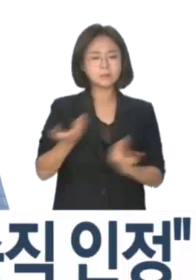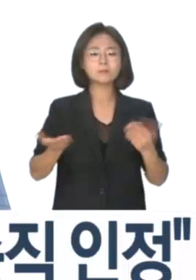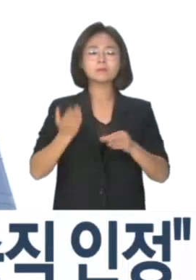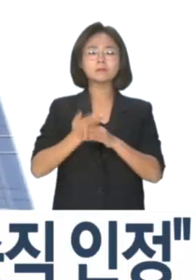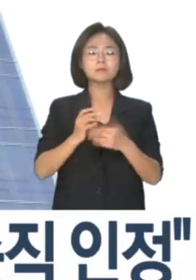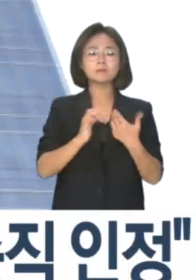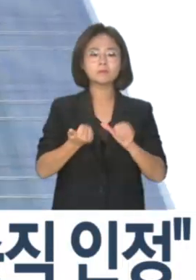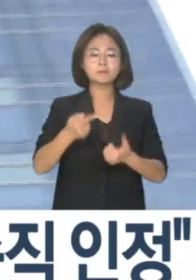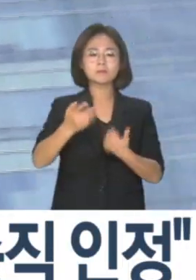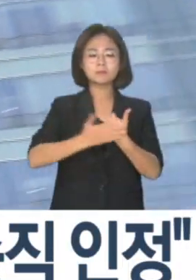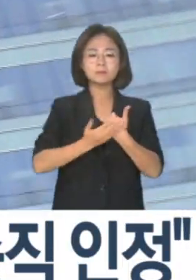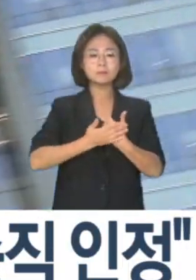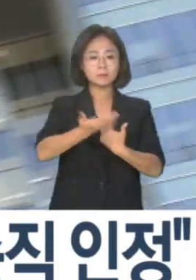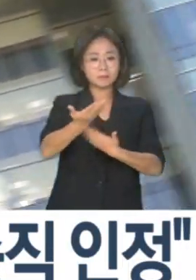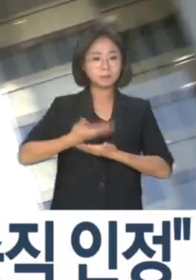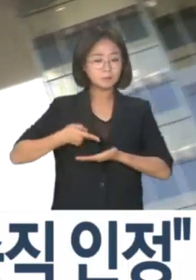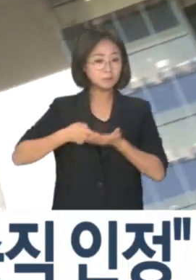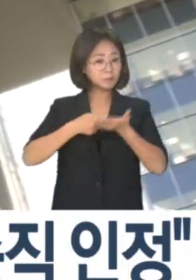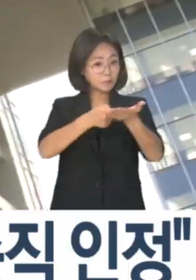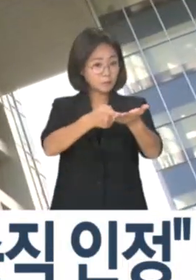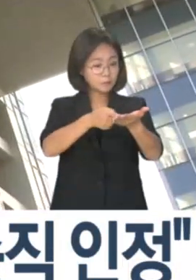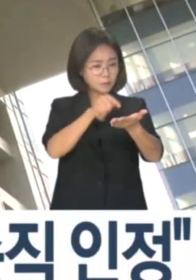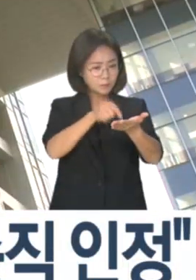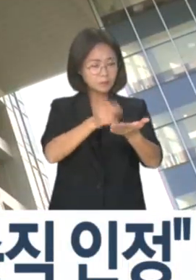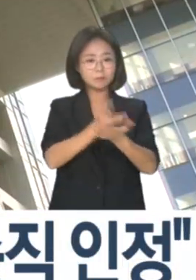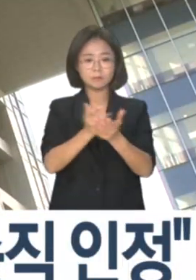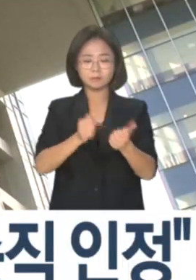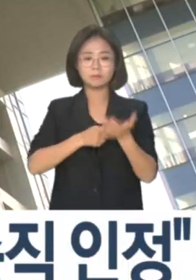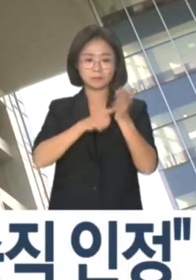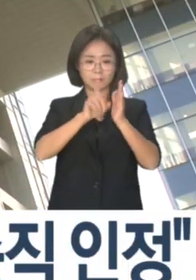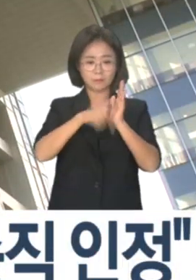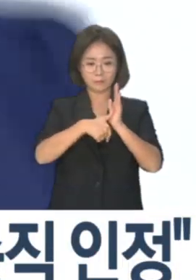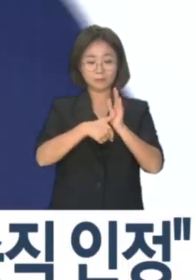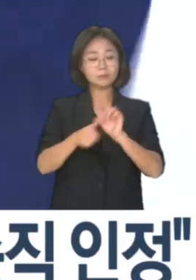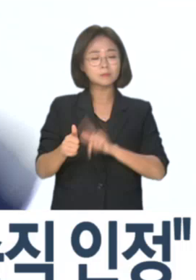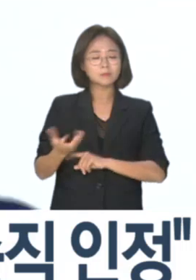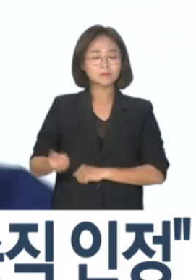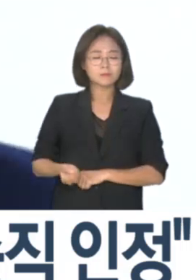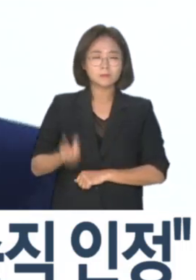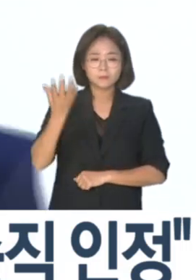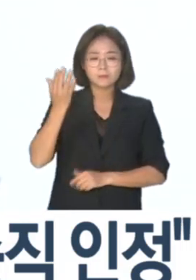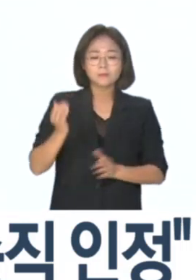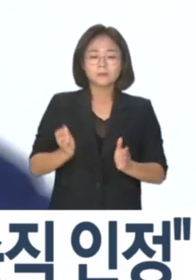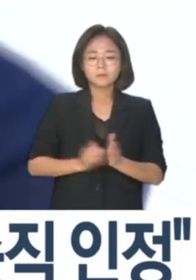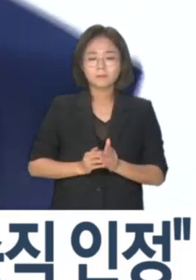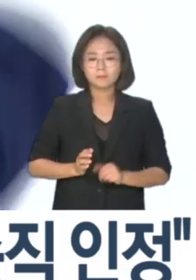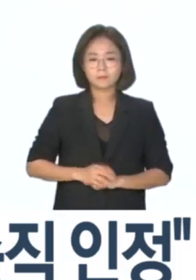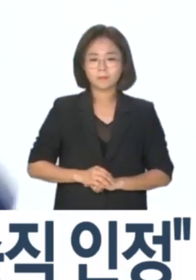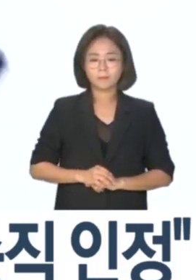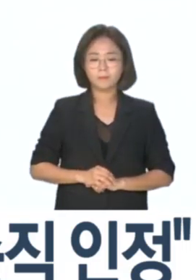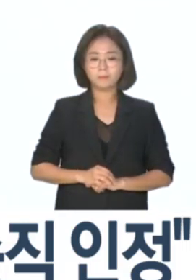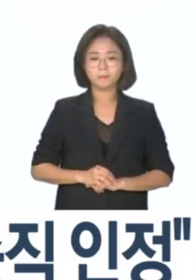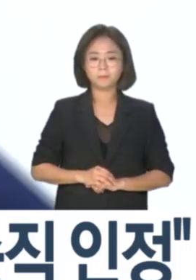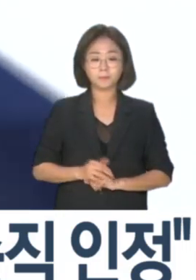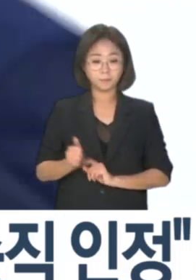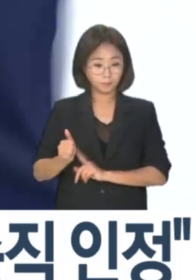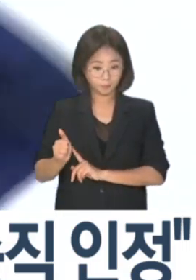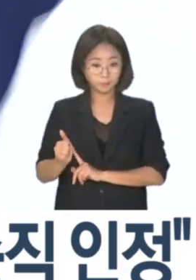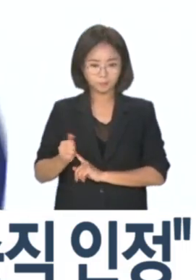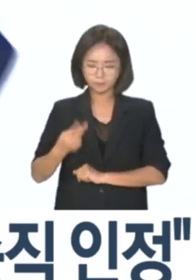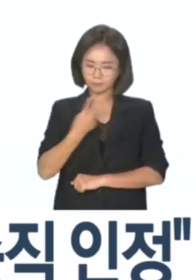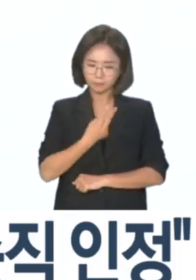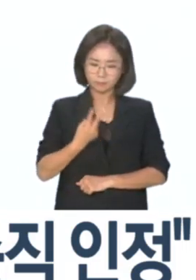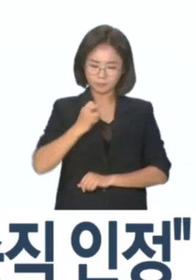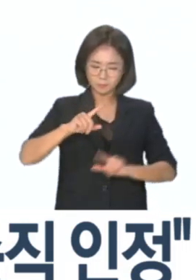유족급여 지급 거부 처분을 취소하라며 낸 소송에서 원고 승소로 판결했습니다는